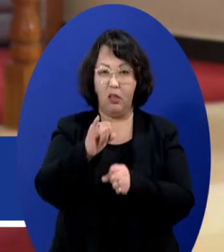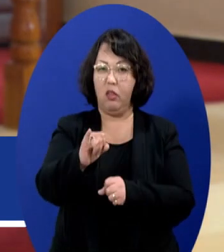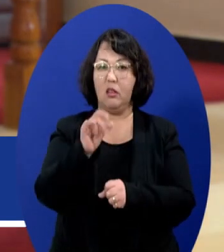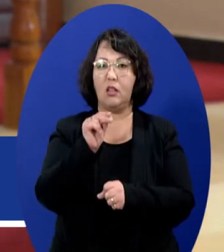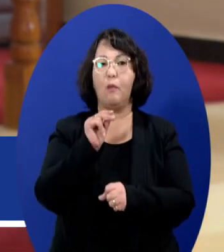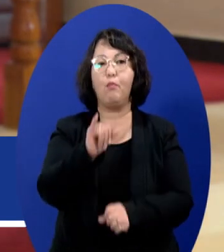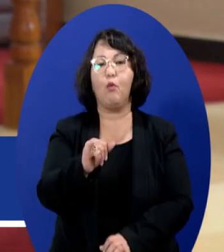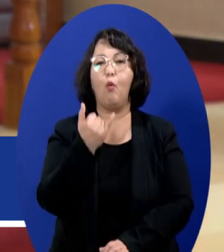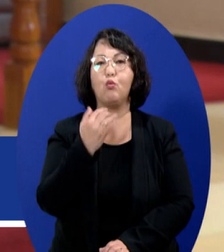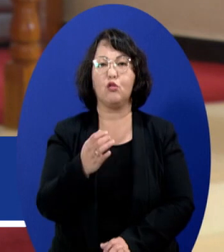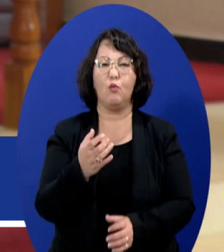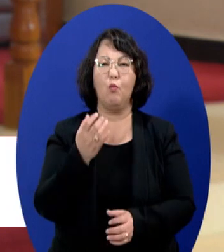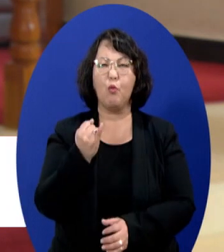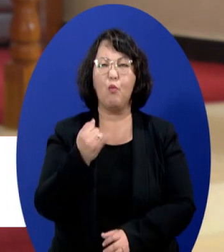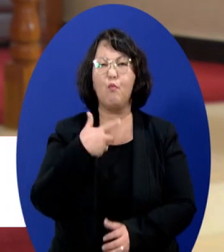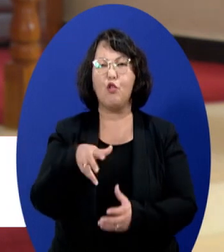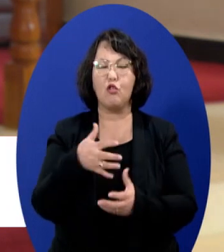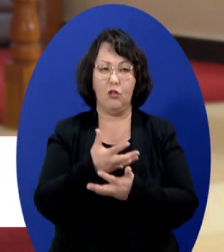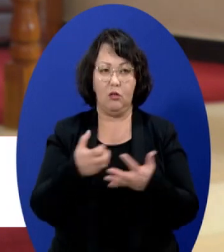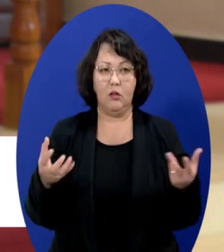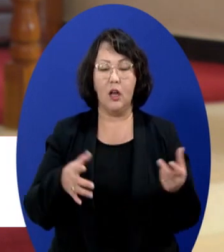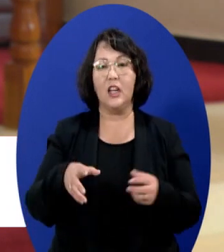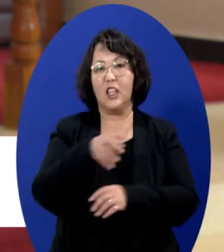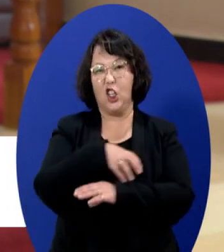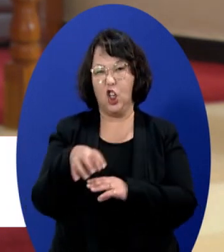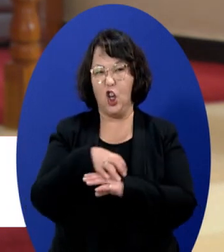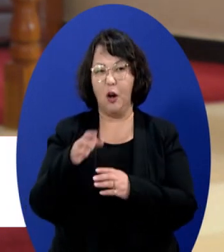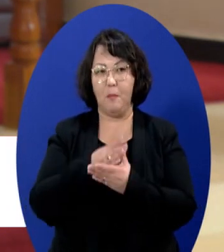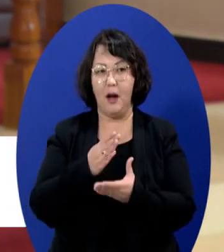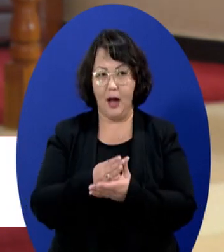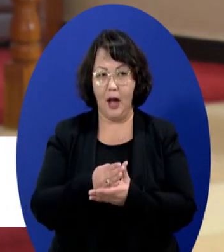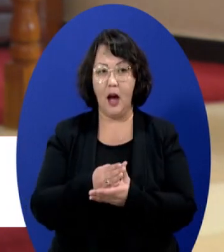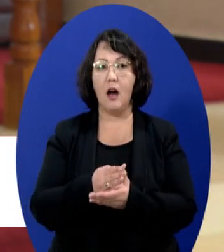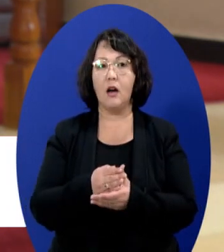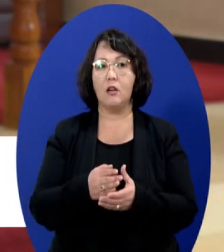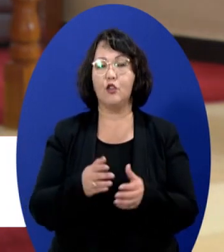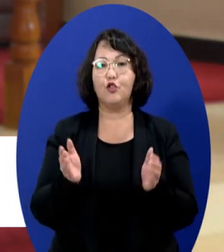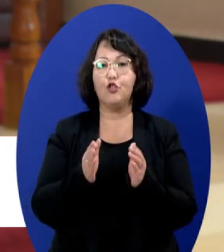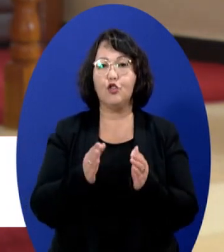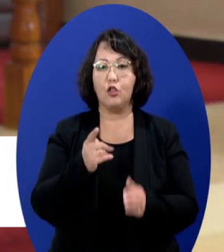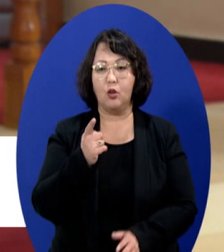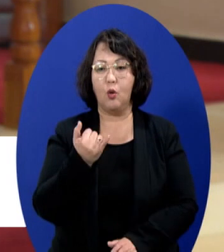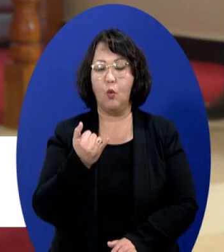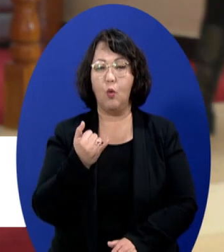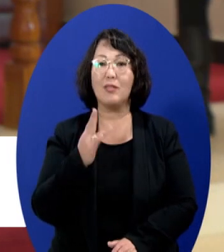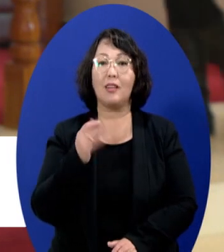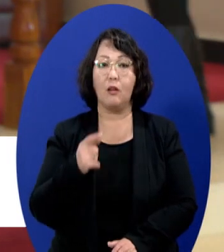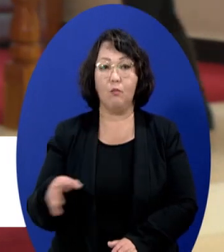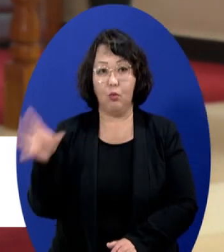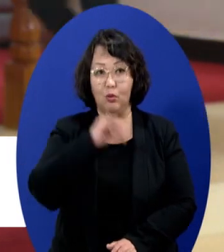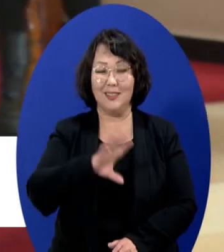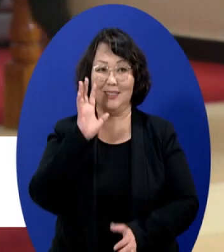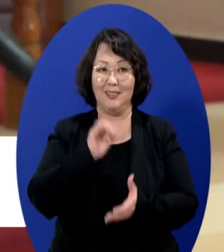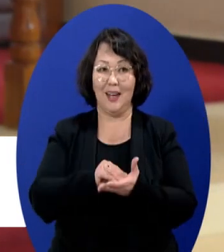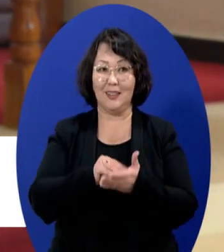байгаа. Ялангуяа одоо гэр хорооллолд байгаа за энэ баг гүнтэй ашиглагдж байгаа хотгууд бол бүгд стандартын